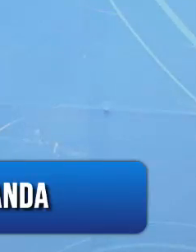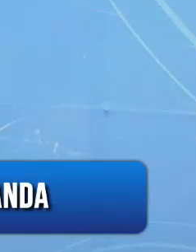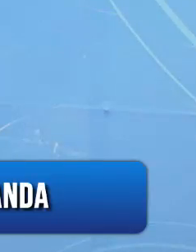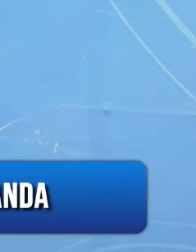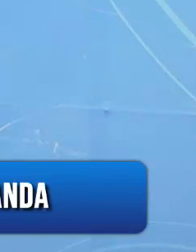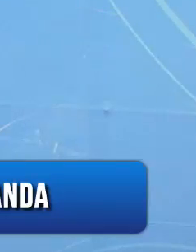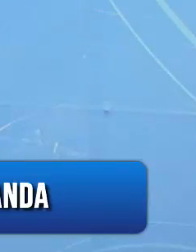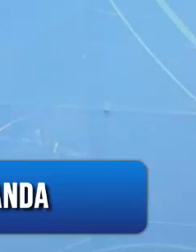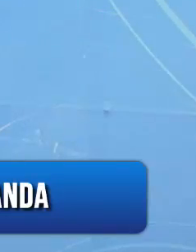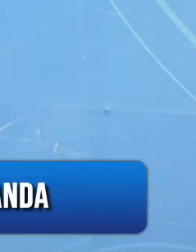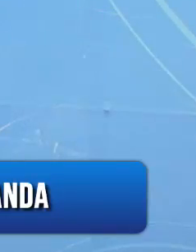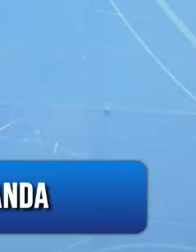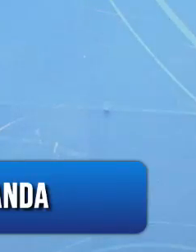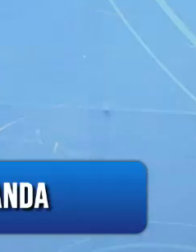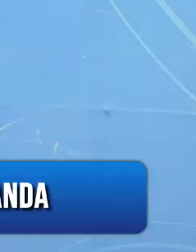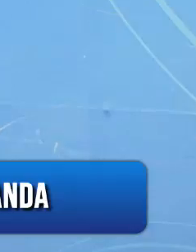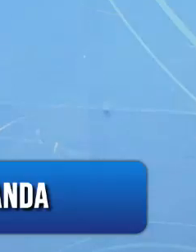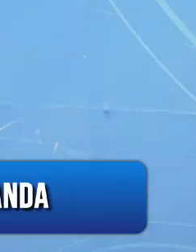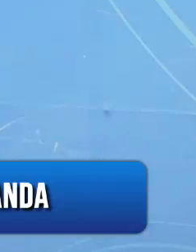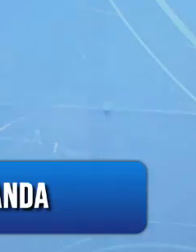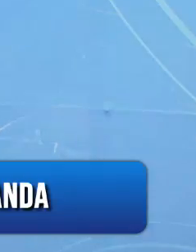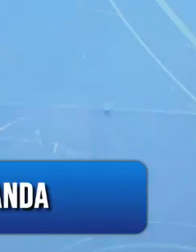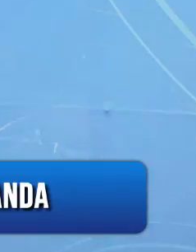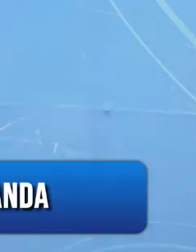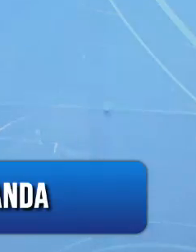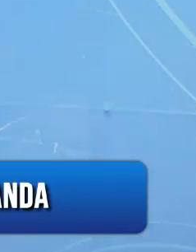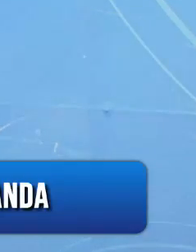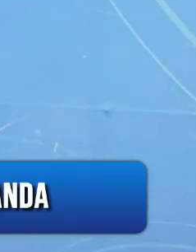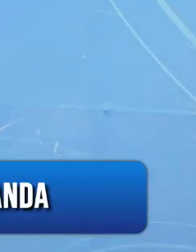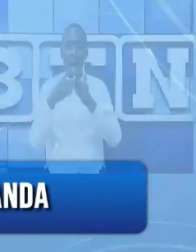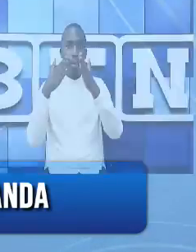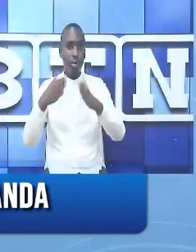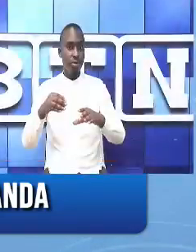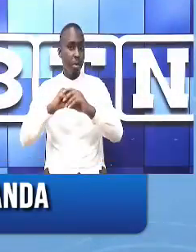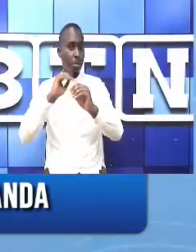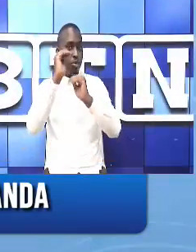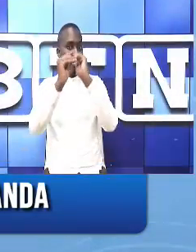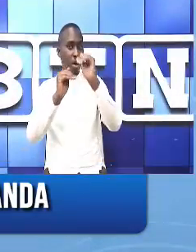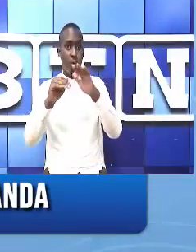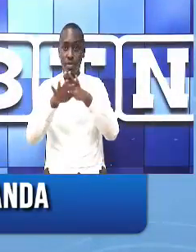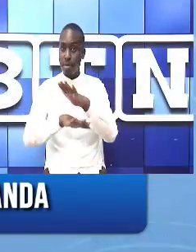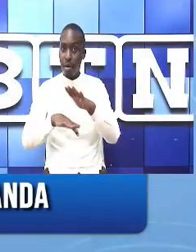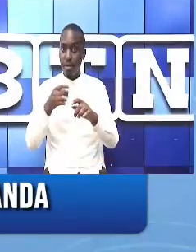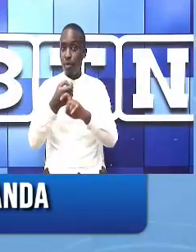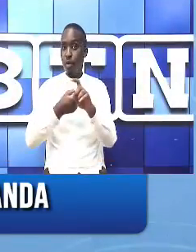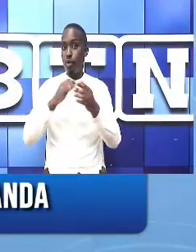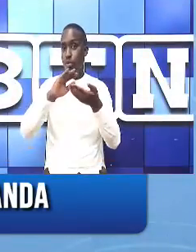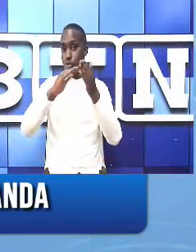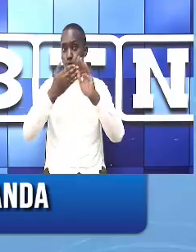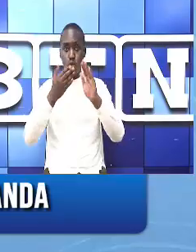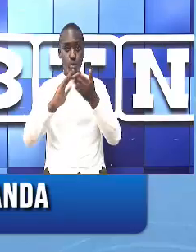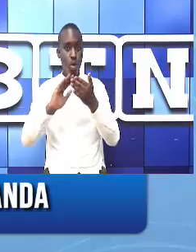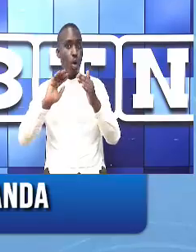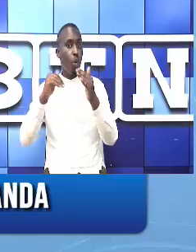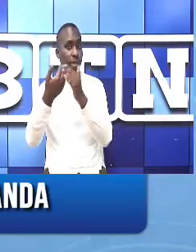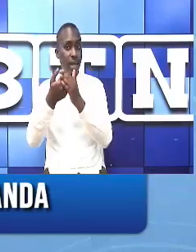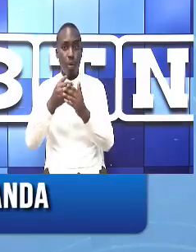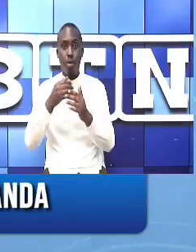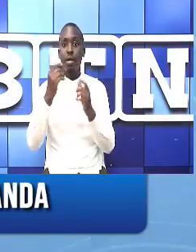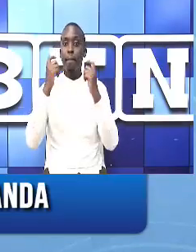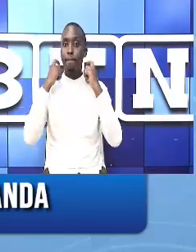budaheza ni ukuvuga ngo rero abayobozi bo mu nzego z'ibanze kuva kuri mudugudu kugera kuri meya